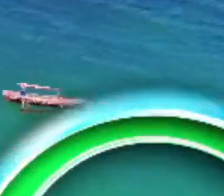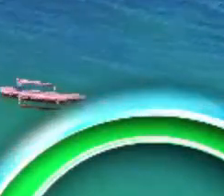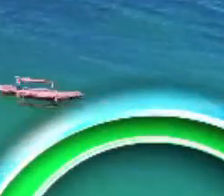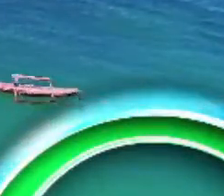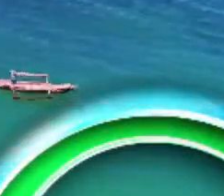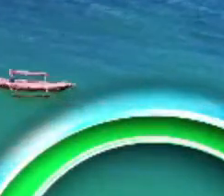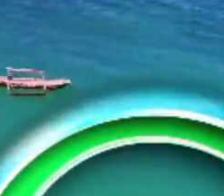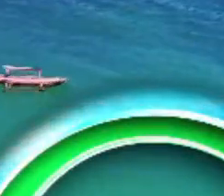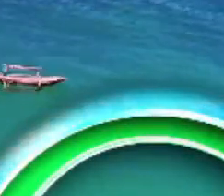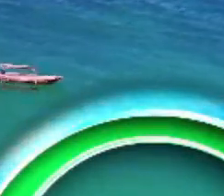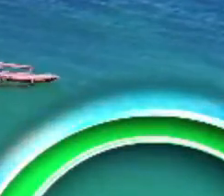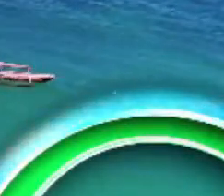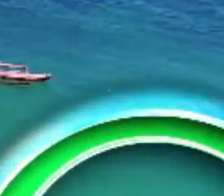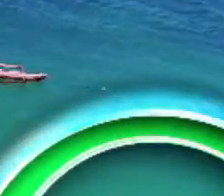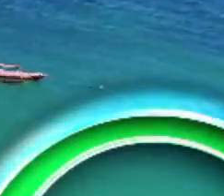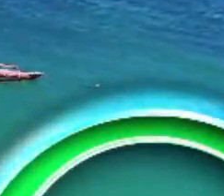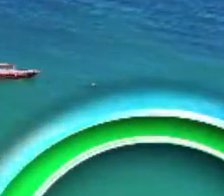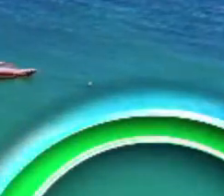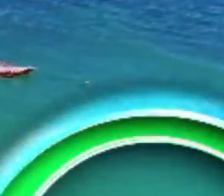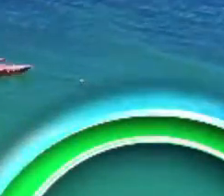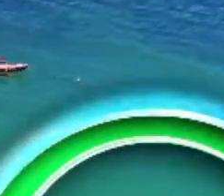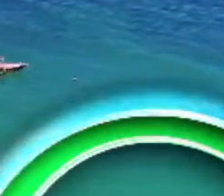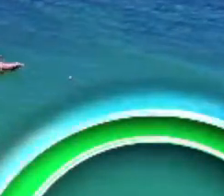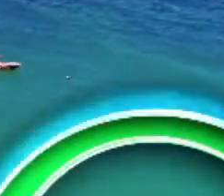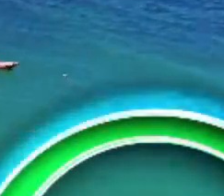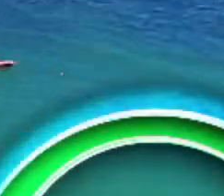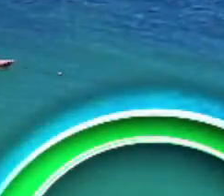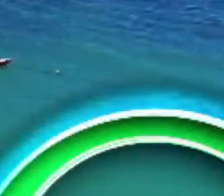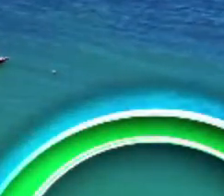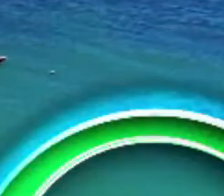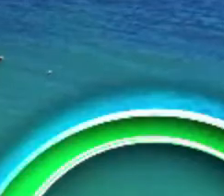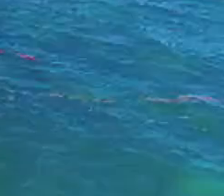Horizon TV, the beacon for the nation.